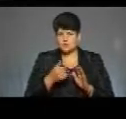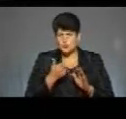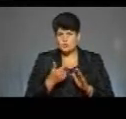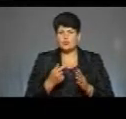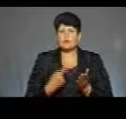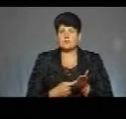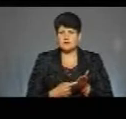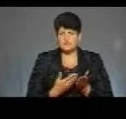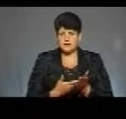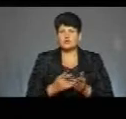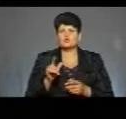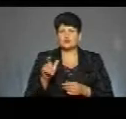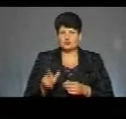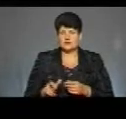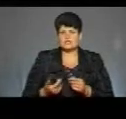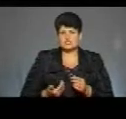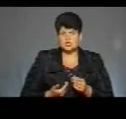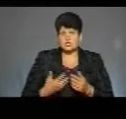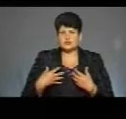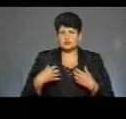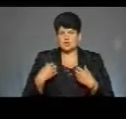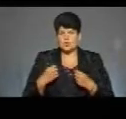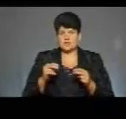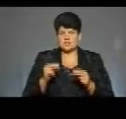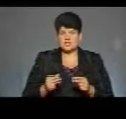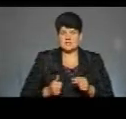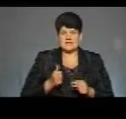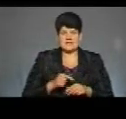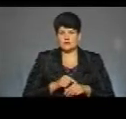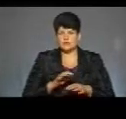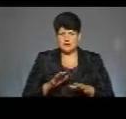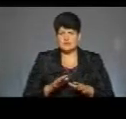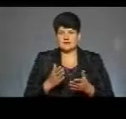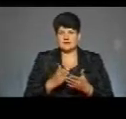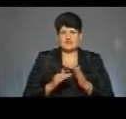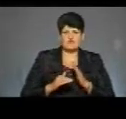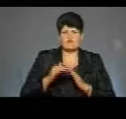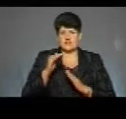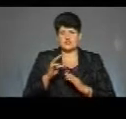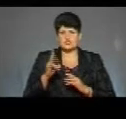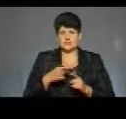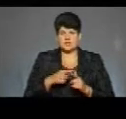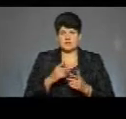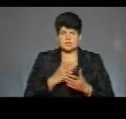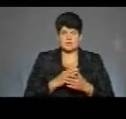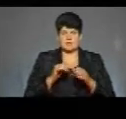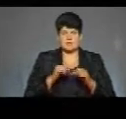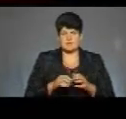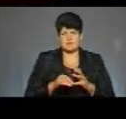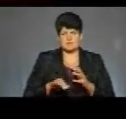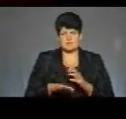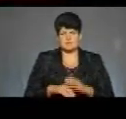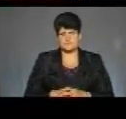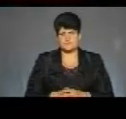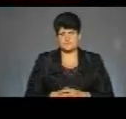вкотре підтверджують, що людина, її життя і здоров'я, честь і гідність, недоторканність та безпека стоять вище, ніж володіння правами на земельну ділянку.